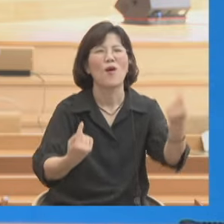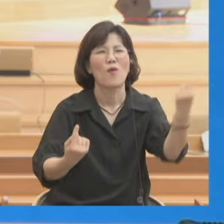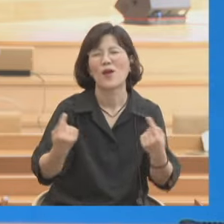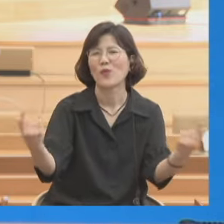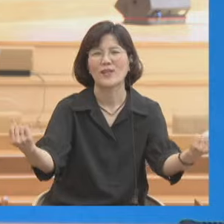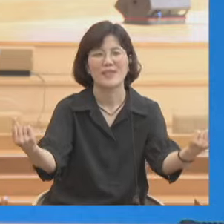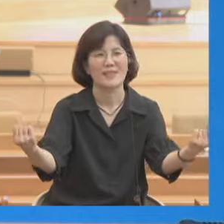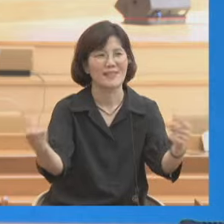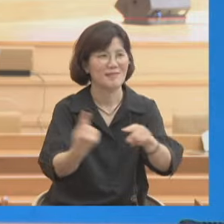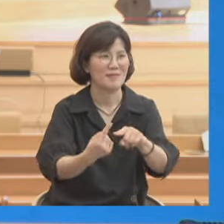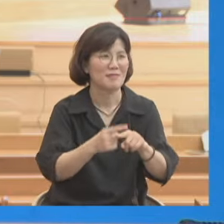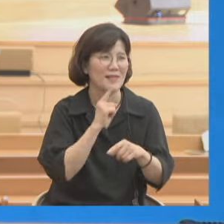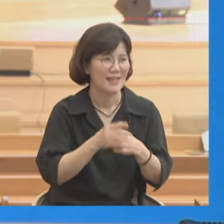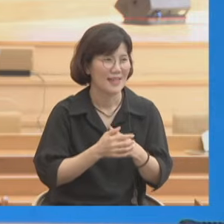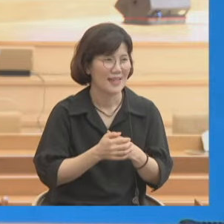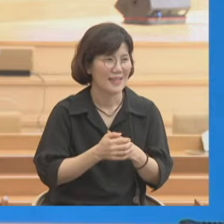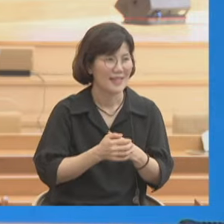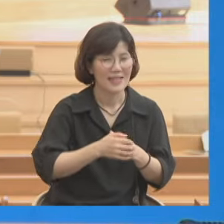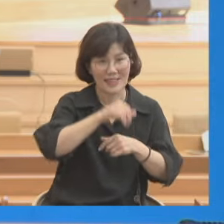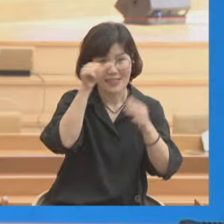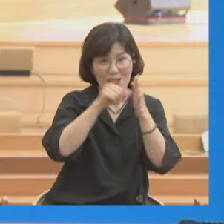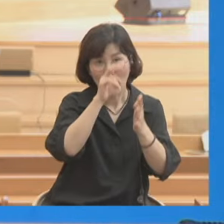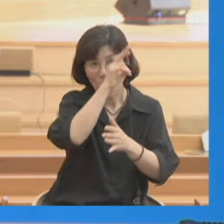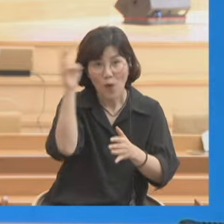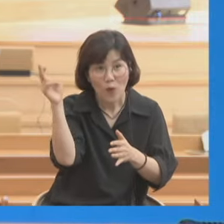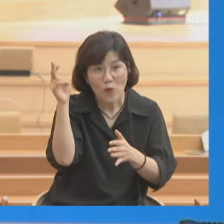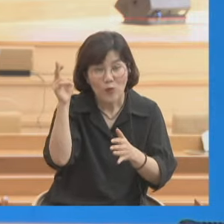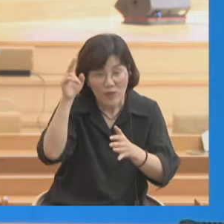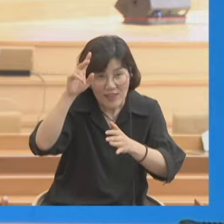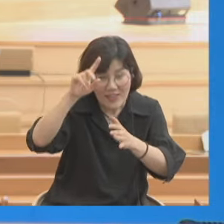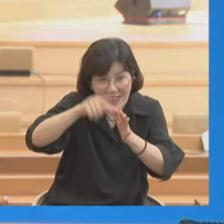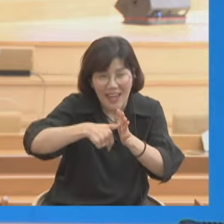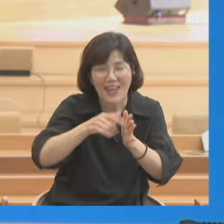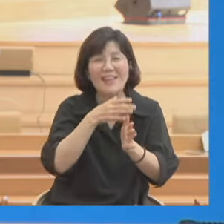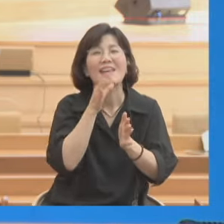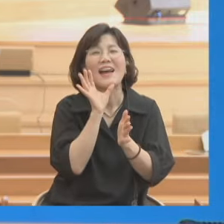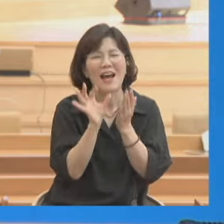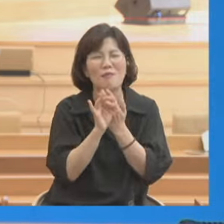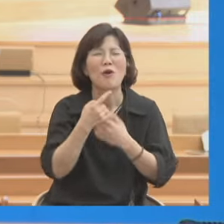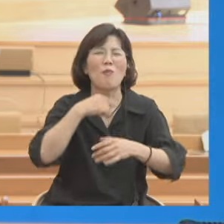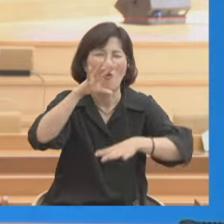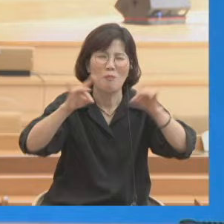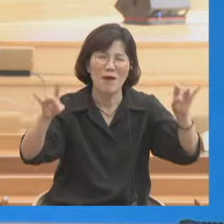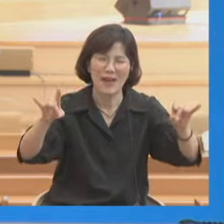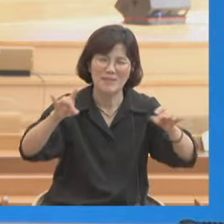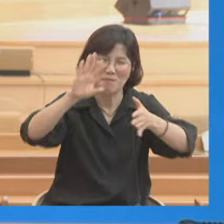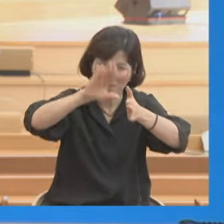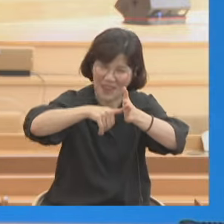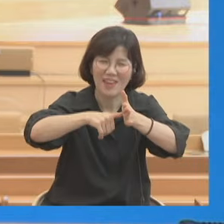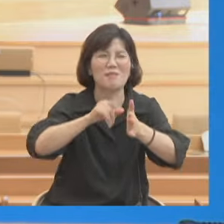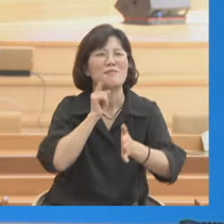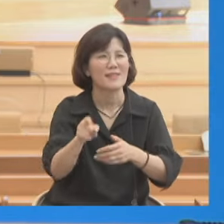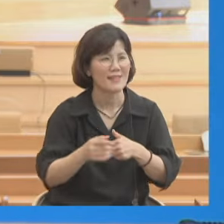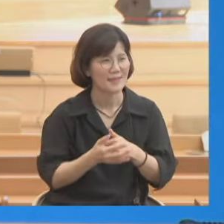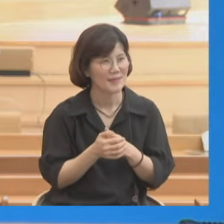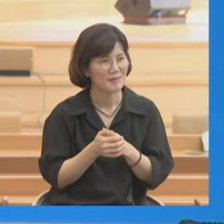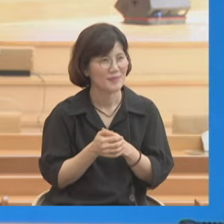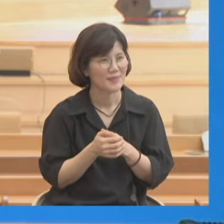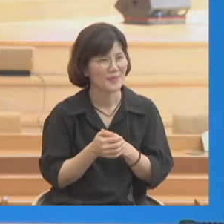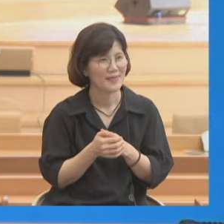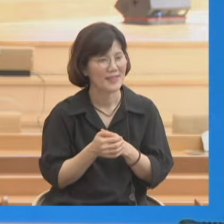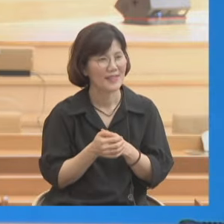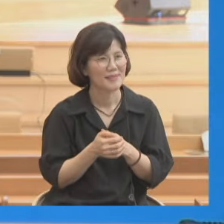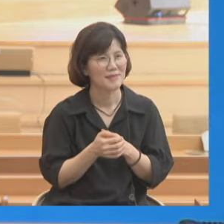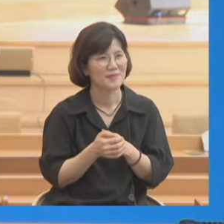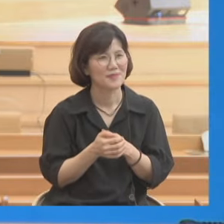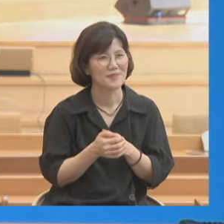인생의 오후는 목마름의 시기라는 것을 인정할 수 있기를 바랍니다. 그래야 오늘 말씀이 이제 진도가 나갈